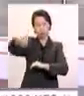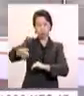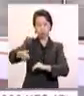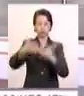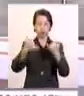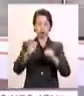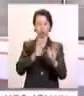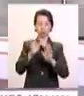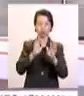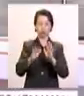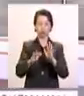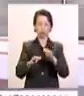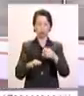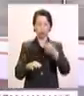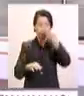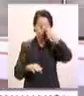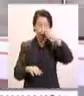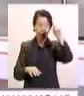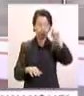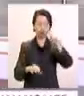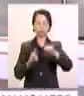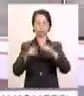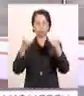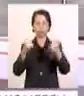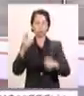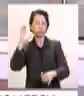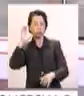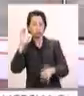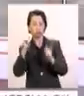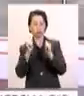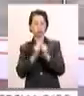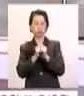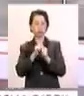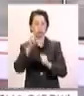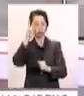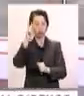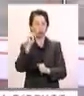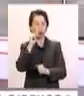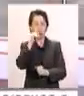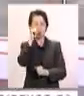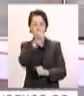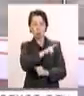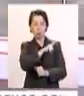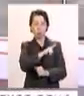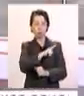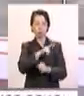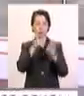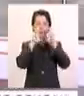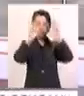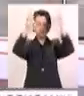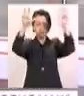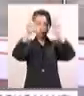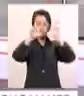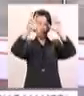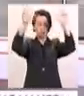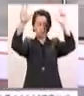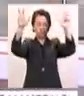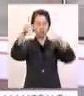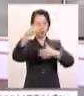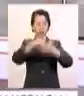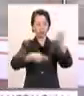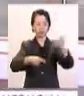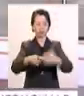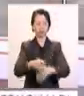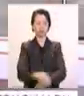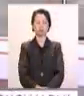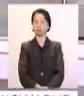ini bukan lagi dengan gajah, tapi kabarnya dengan jenis-jenis haiwan yang ganas jugalah. Naga. Naga? Naga apa tu, Fazli